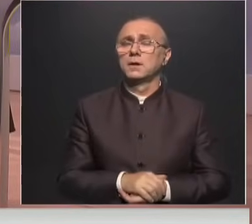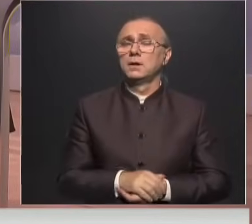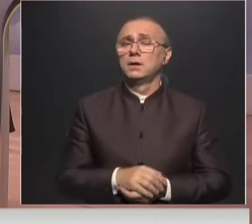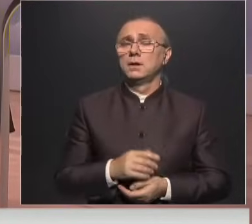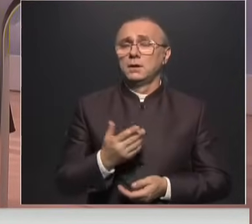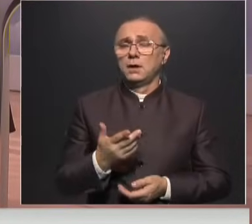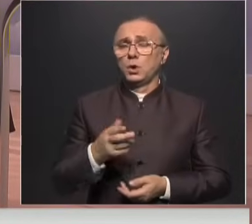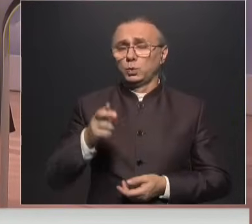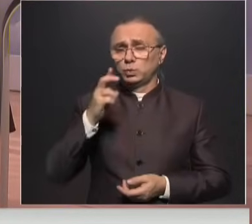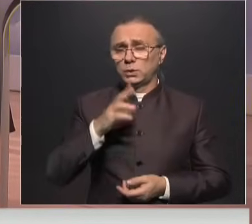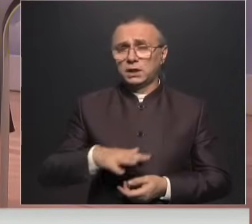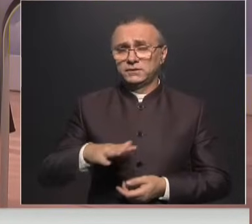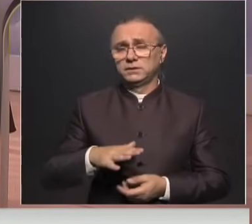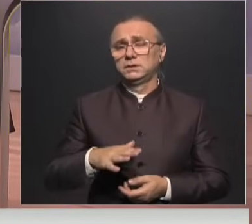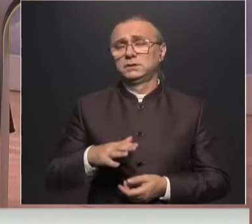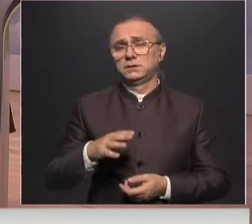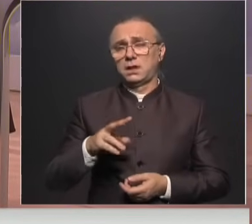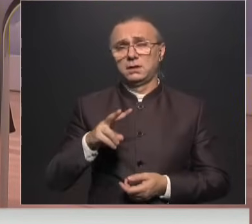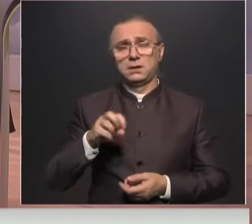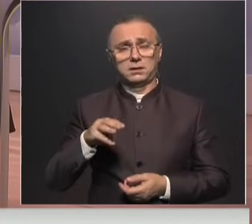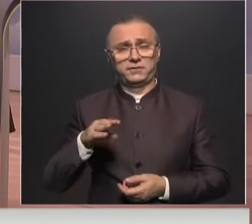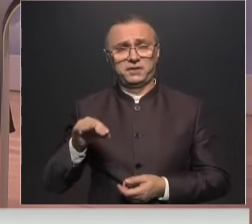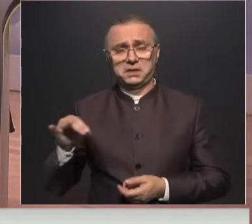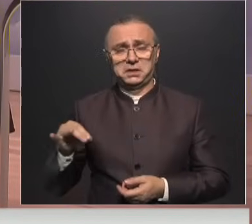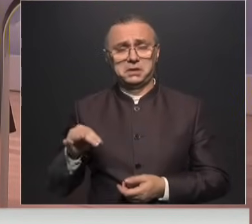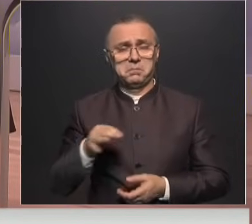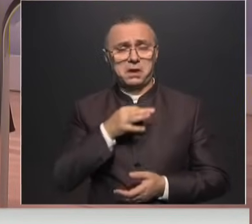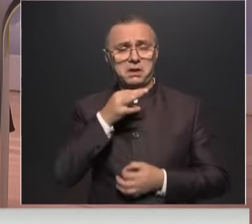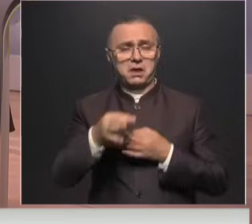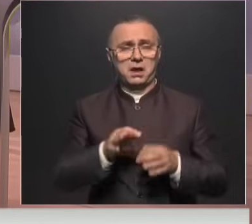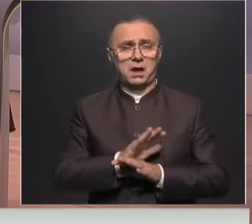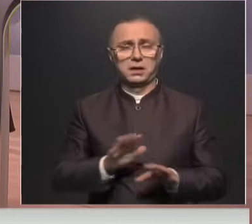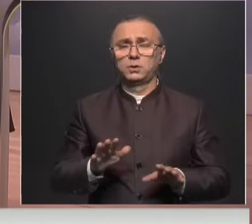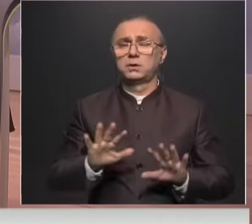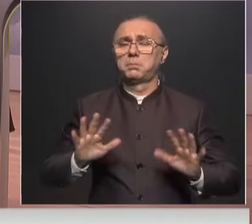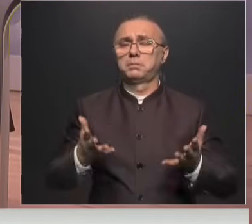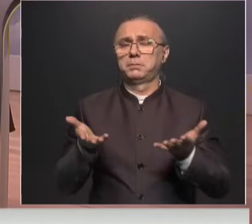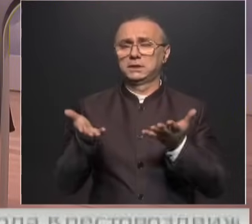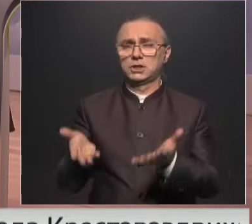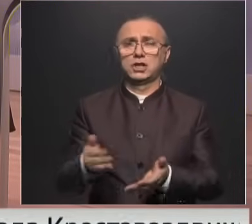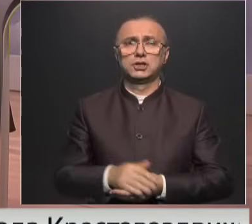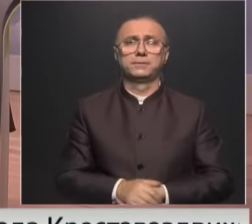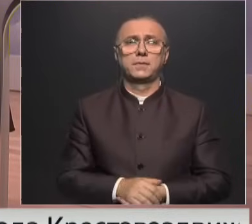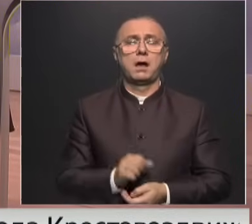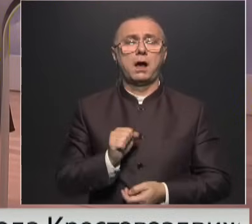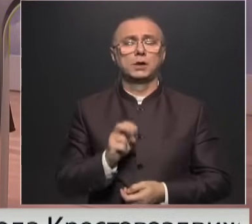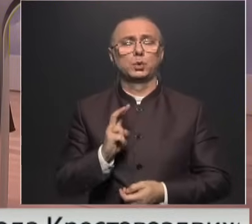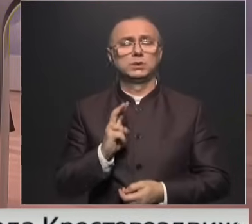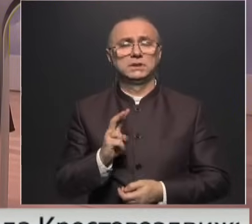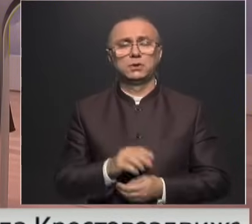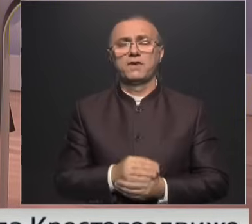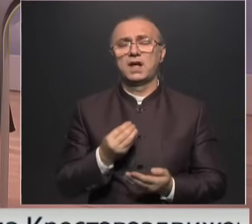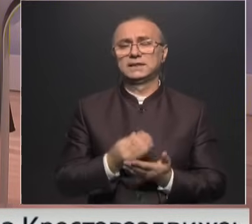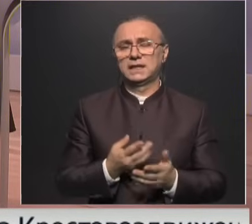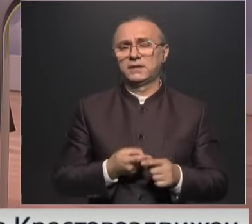что государственные институты Латвии никак не реагируют на произошедшее. Вице-спикер Госдумы Анна Кузнецова расценивает случившееся